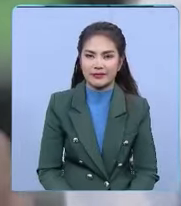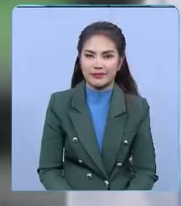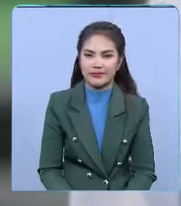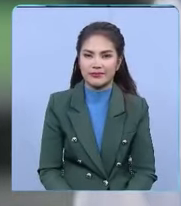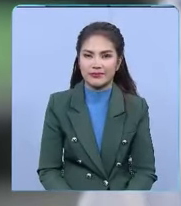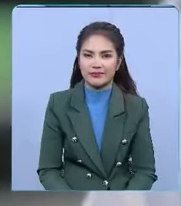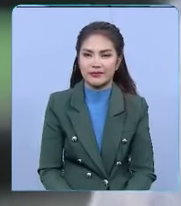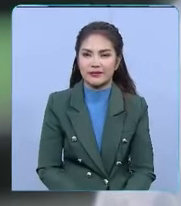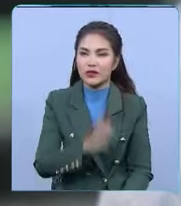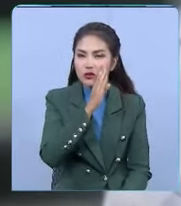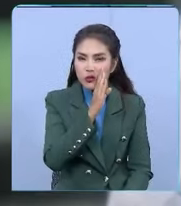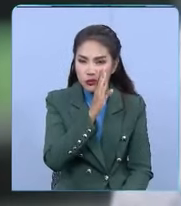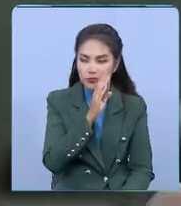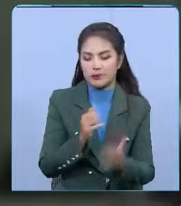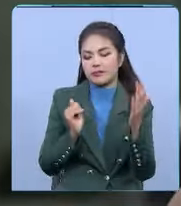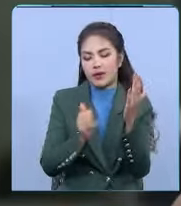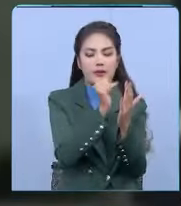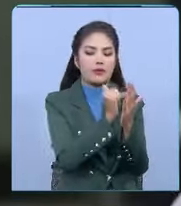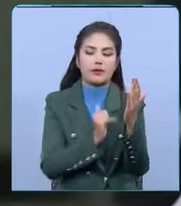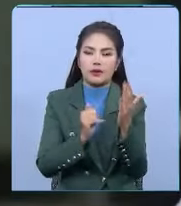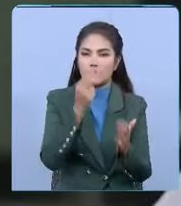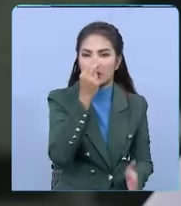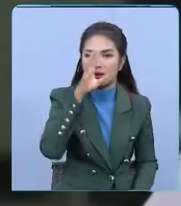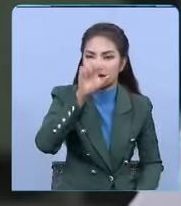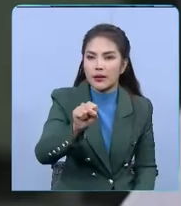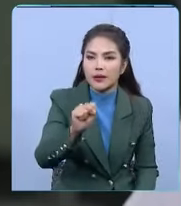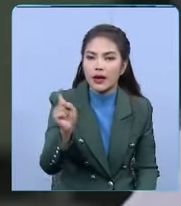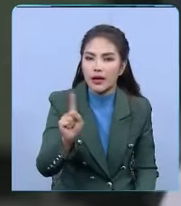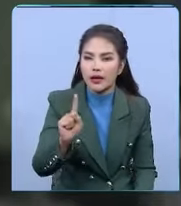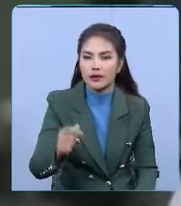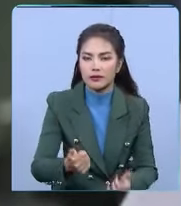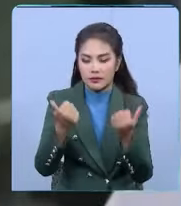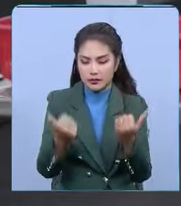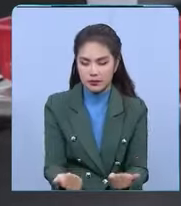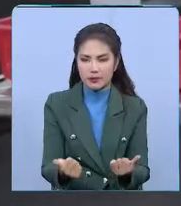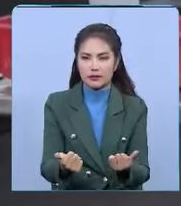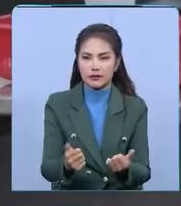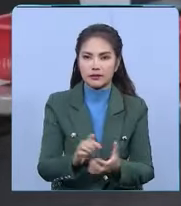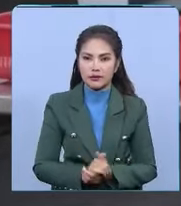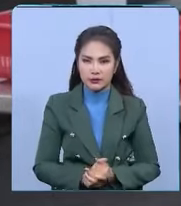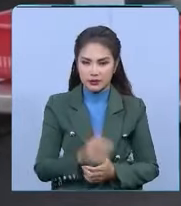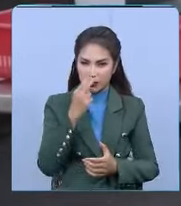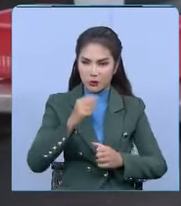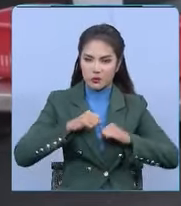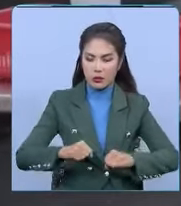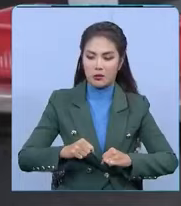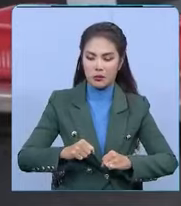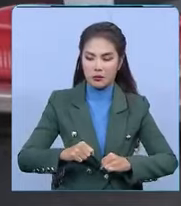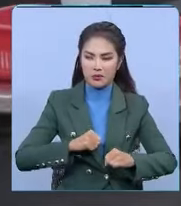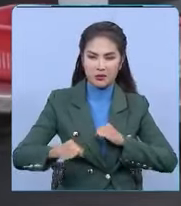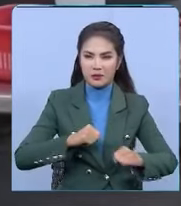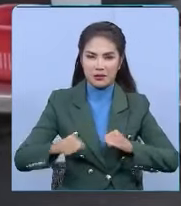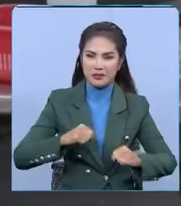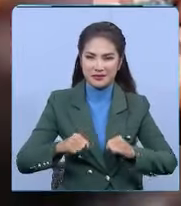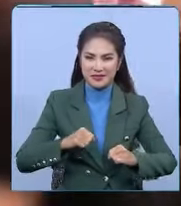วลาลงพื้นที่เนี่ยครับผมสังเกตอย่างนึงเหมือนอย่างเช่นวันนี้ก็ตามชุดท่านวัยรุ่นขึ้นมากเลย ผมก็ชอบ